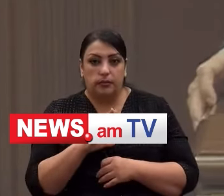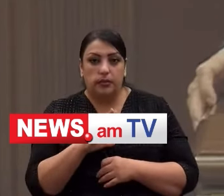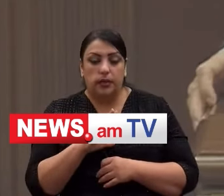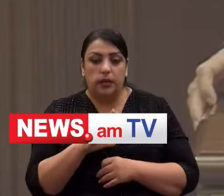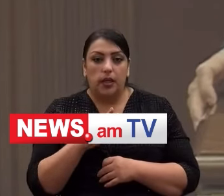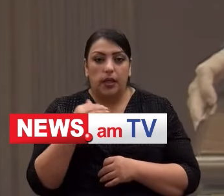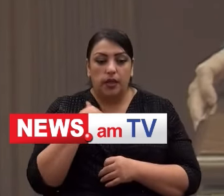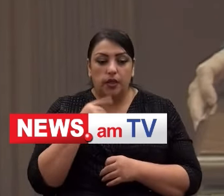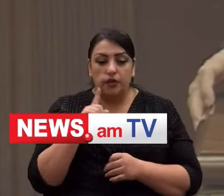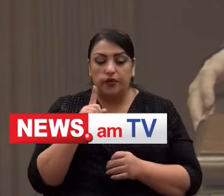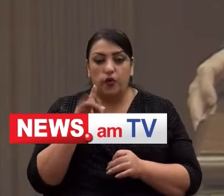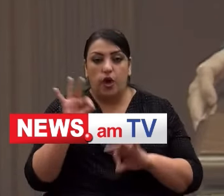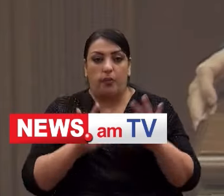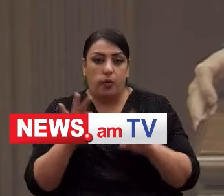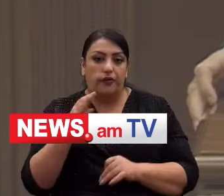ասած գիտելիքները։